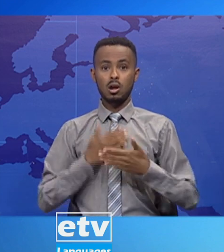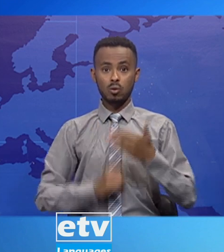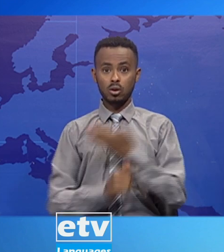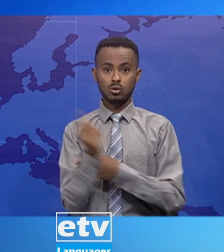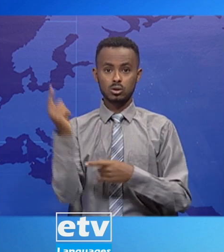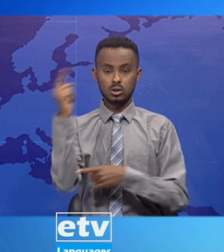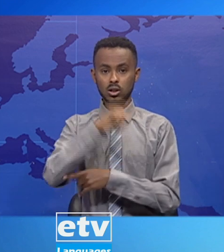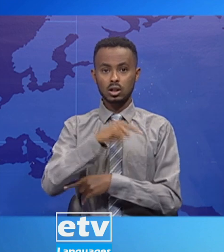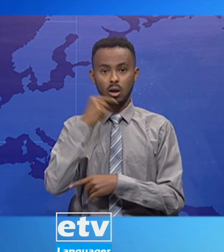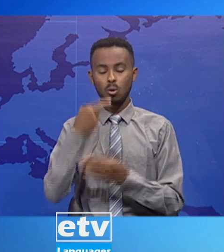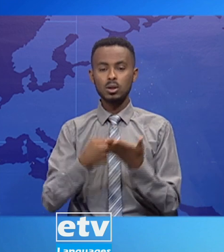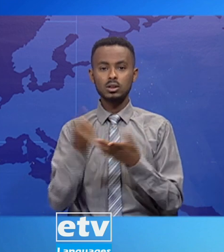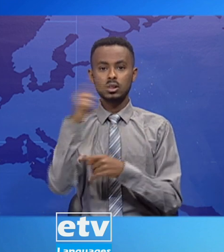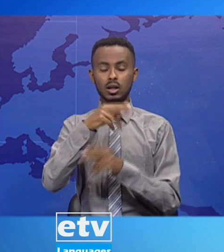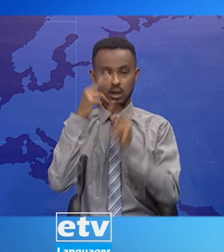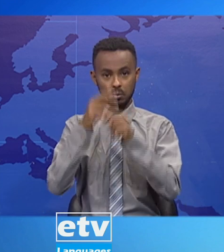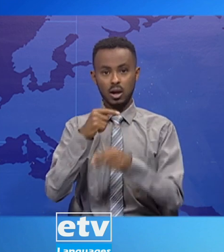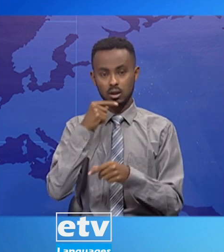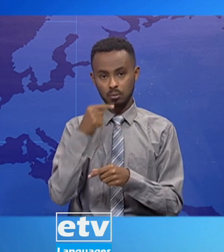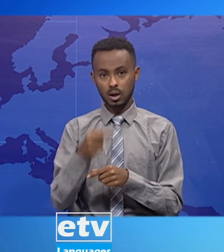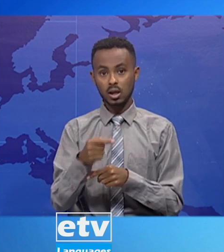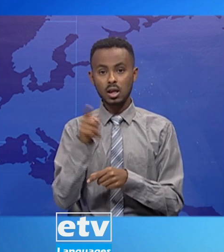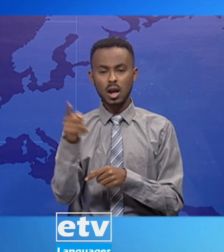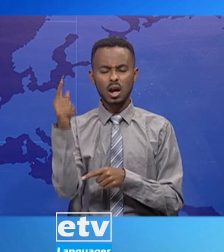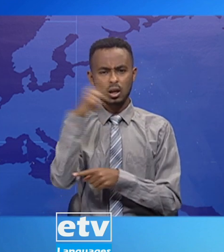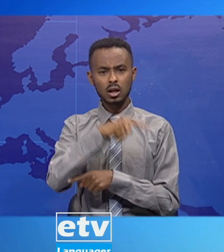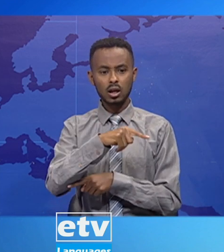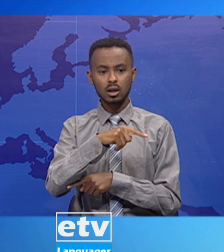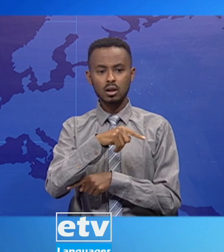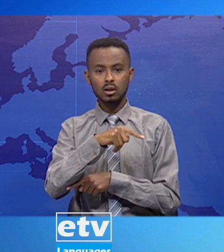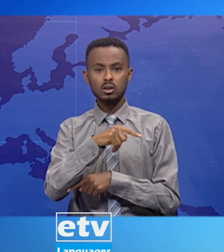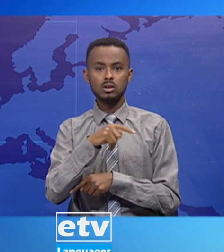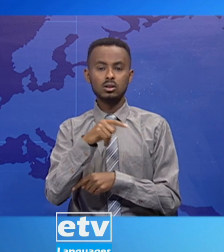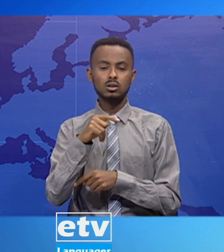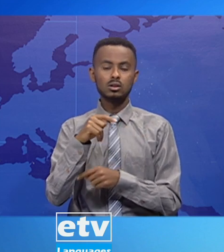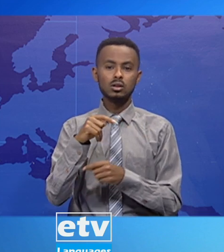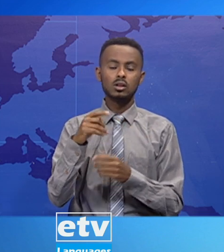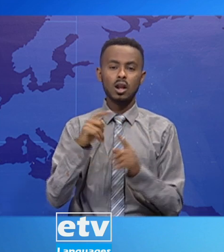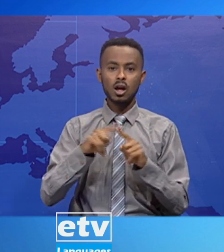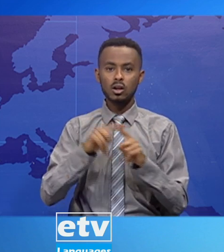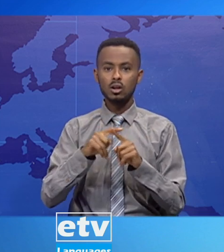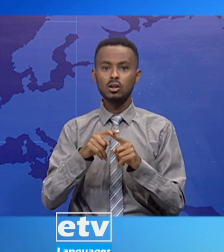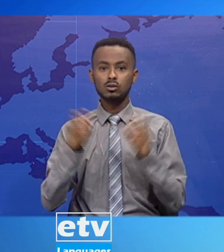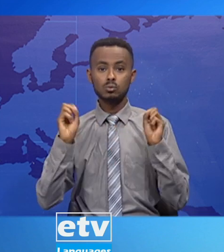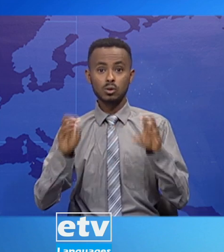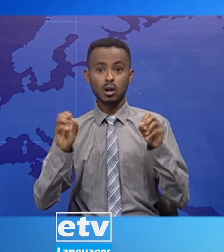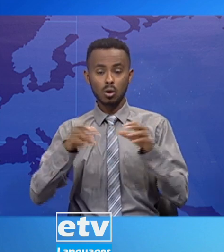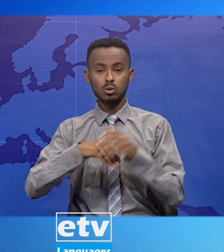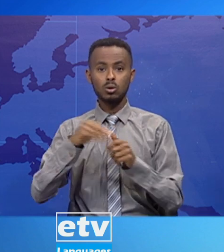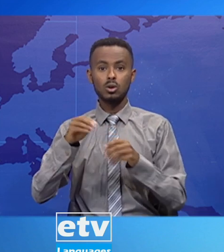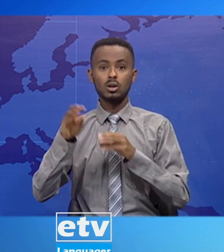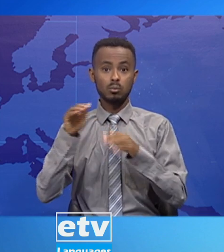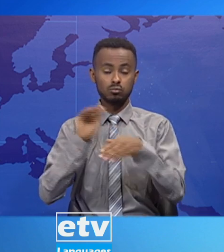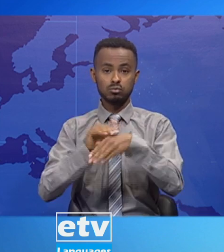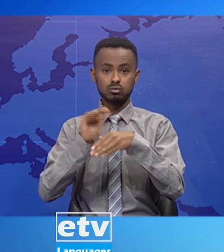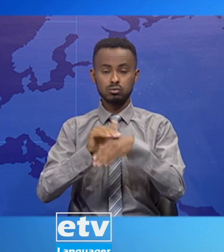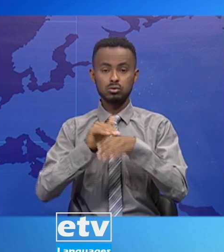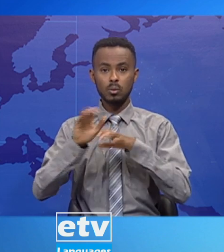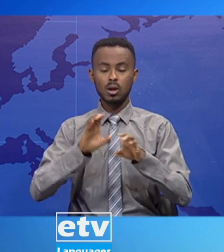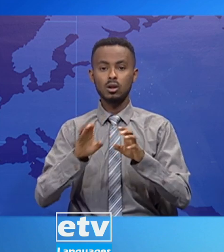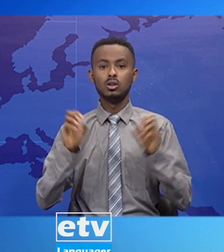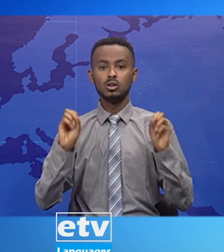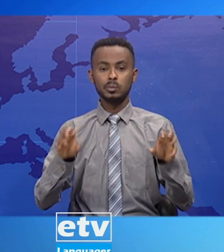ጉዳተኞች ቀን ነው ተብሎ በዚህ ቀን ይከበራል ሲባል ያን ቀን ለምን ስፒከር አውጥተው ፎቃቸው በር ላይ አመት ባለ ምንም እንደሚቀሰቅሱ